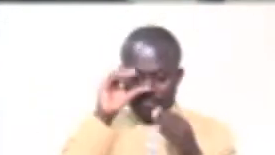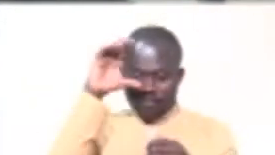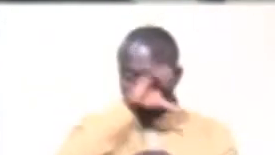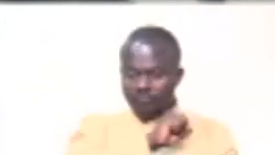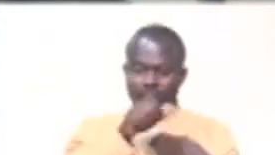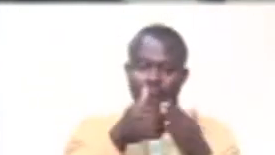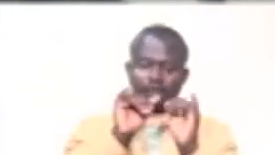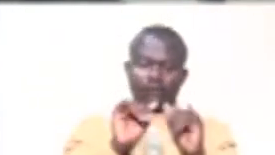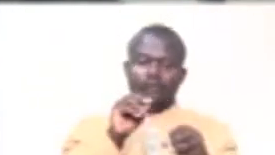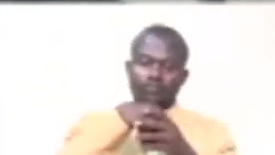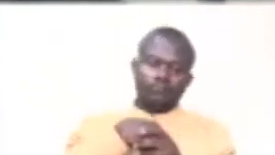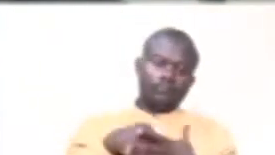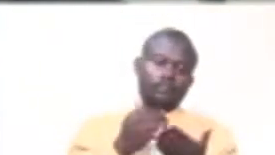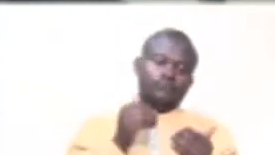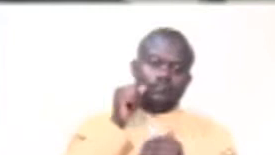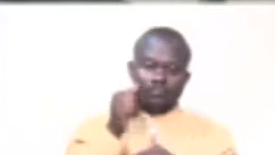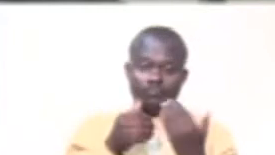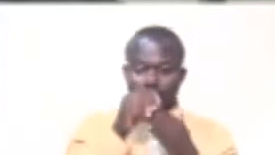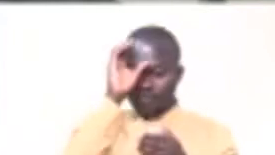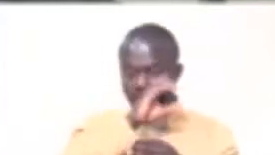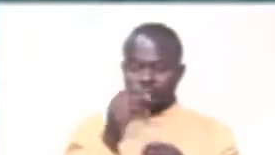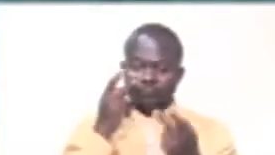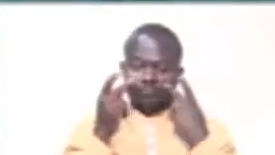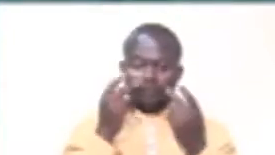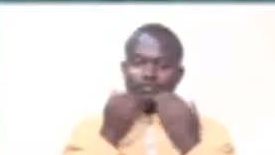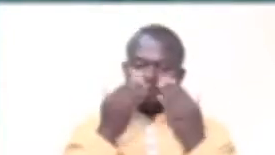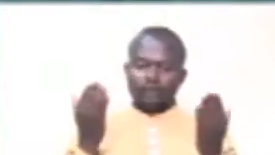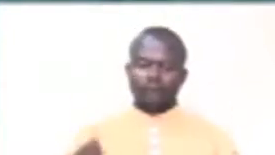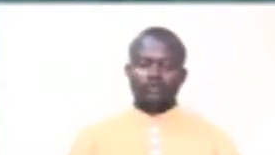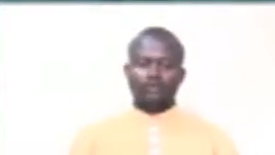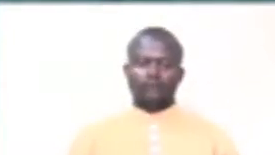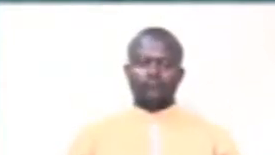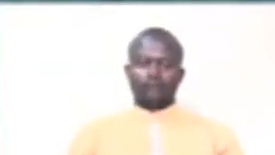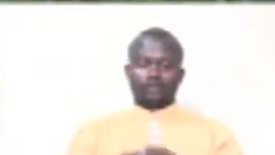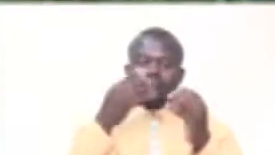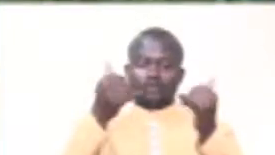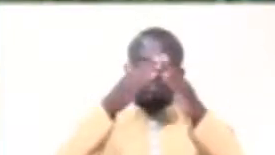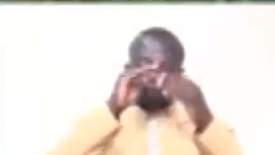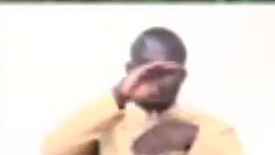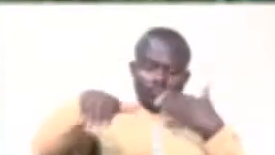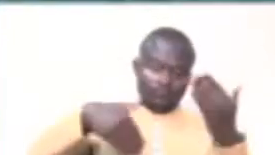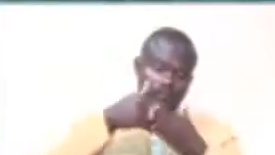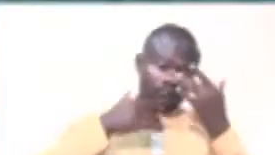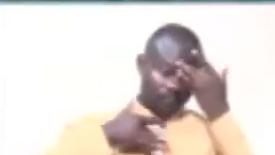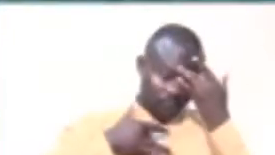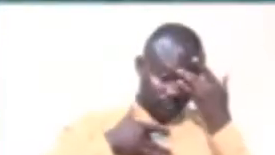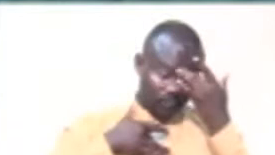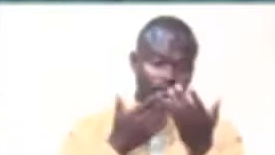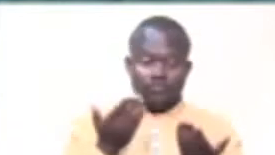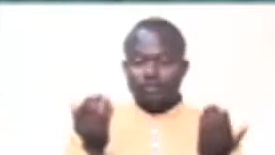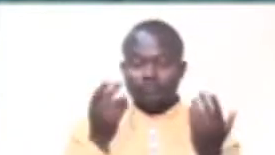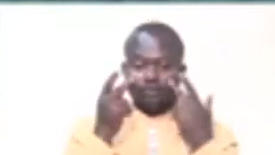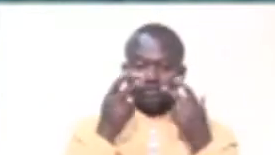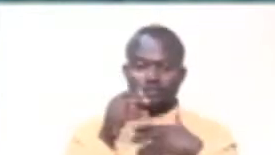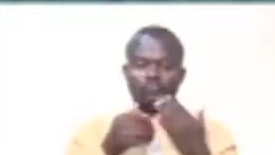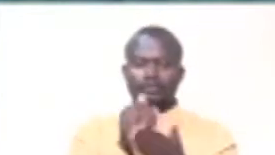waba wasizemo nk'ikayi wagaruka kuyishaka ugasanga ntayo. Ku buryo iyo nyubako abarwayi babaga barwaye, ugasanga